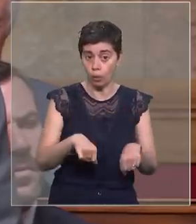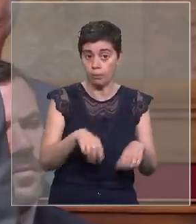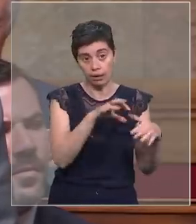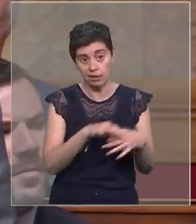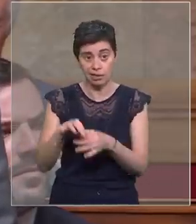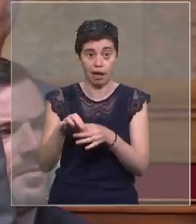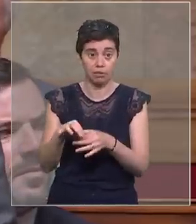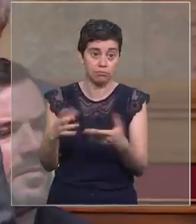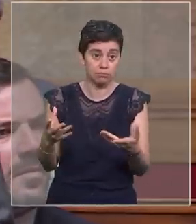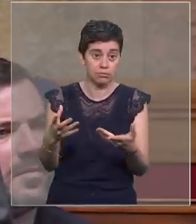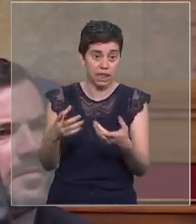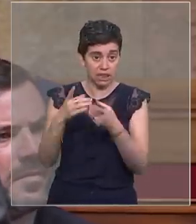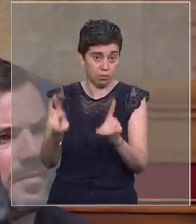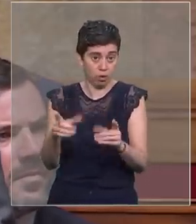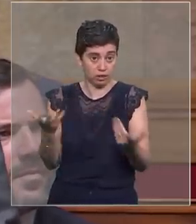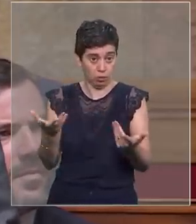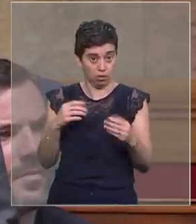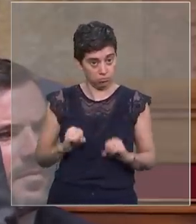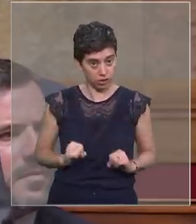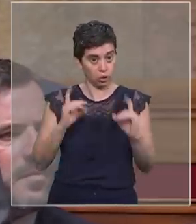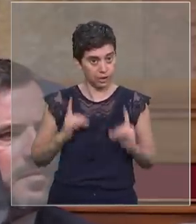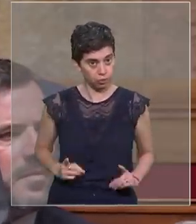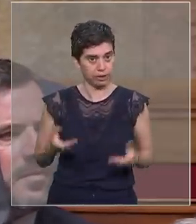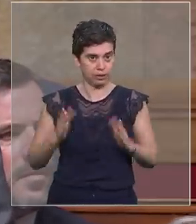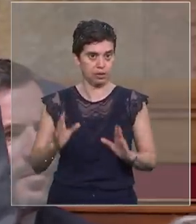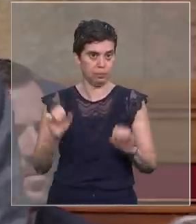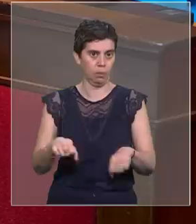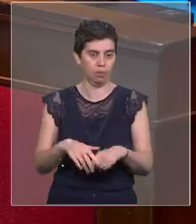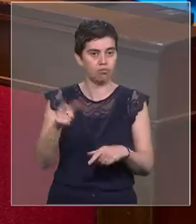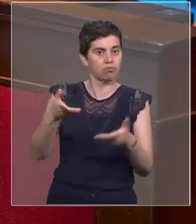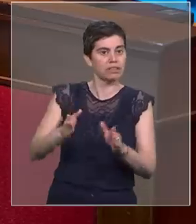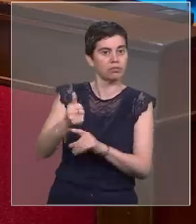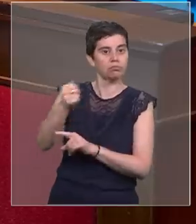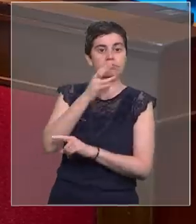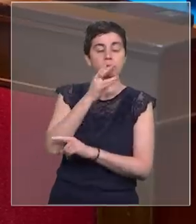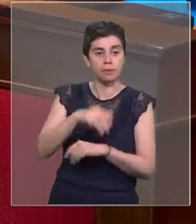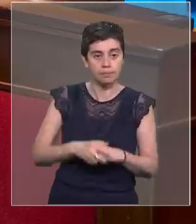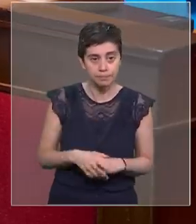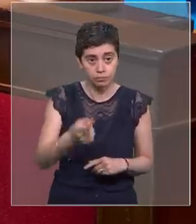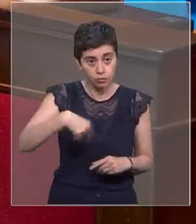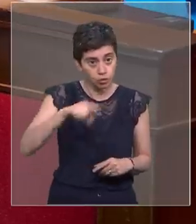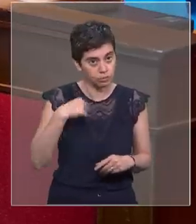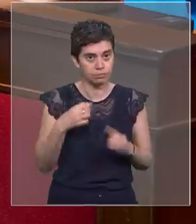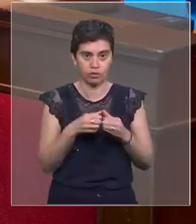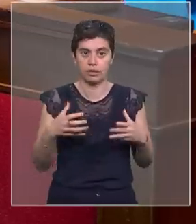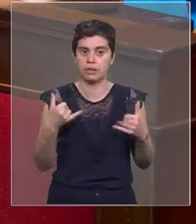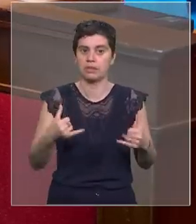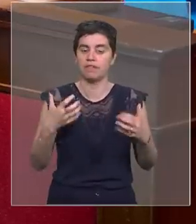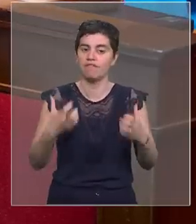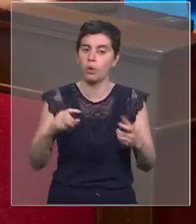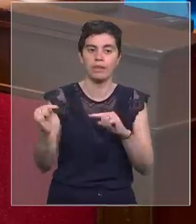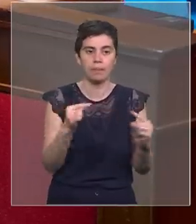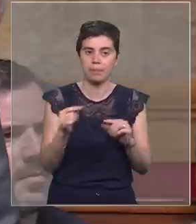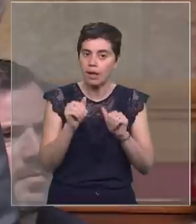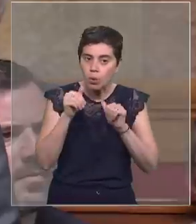démocratie parlementaire avant de prendre des décisions. Ici, nous sommes nombreuses et nombreux à vouloir poursuivre le débat,